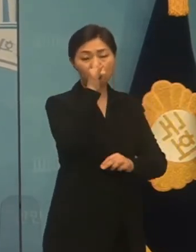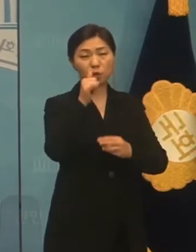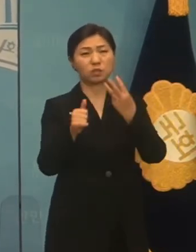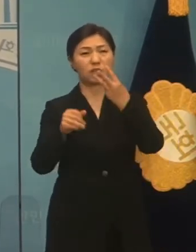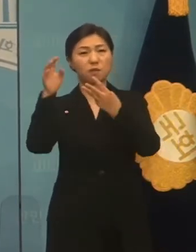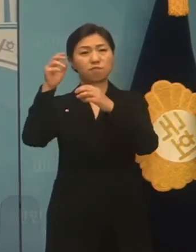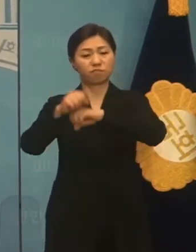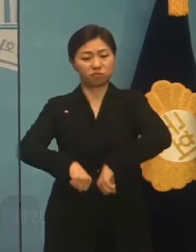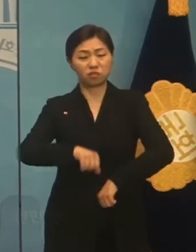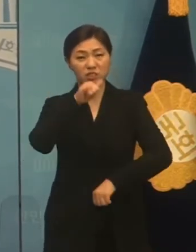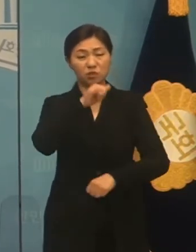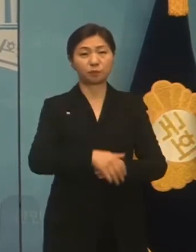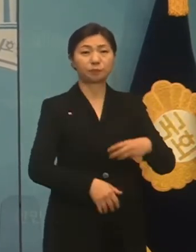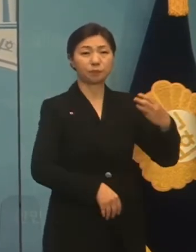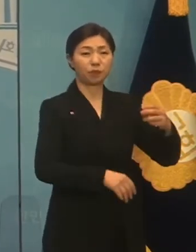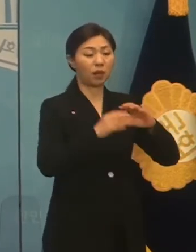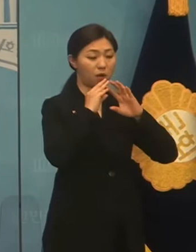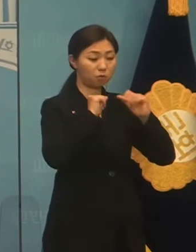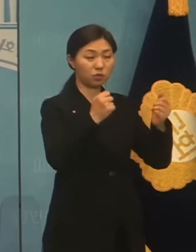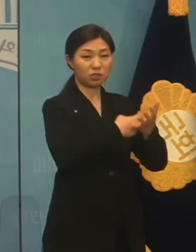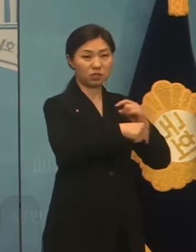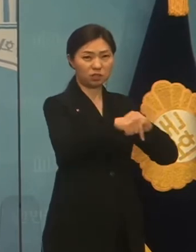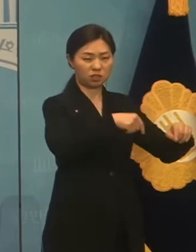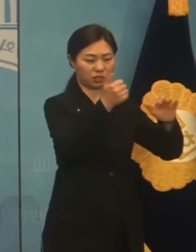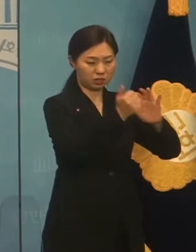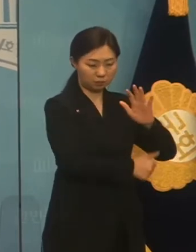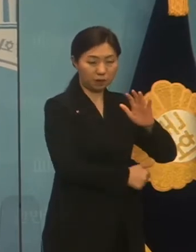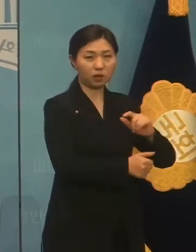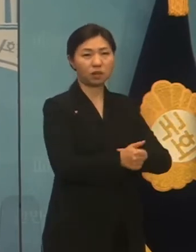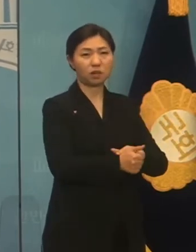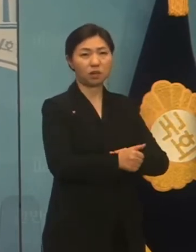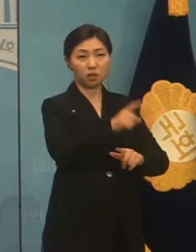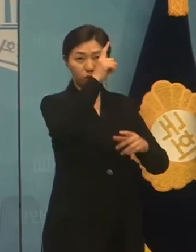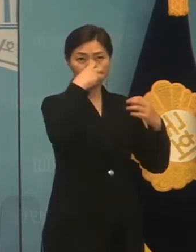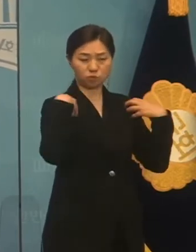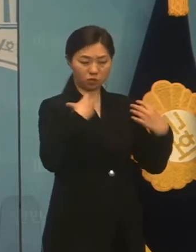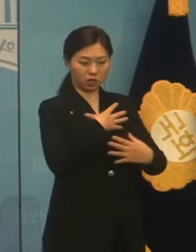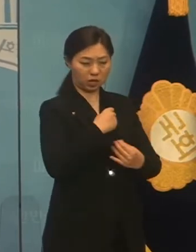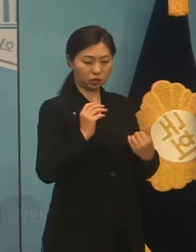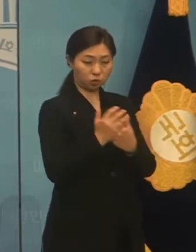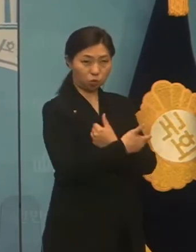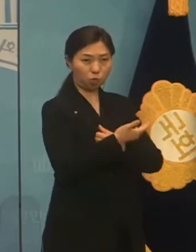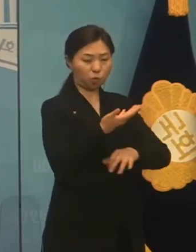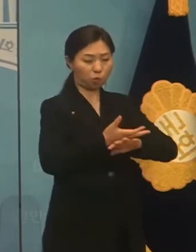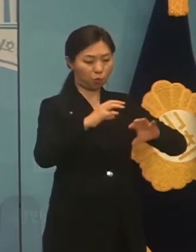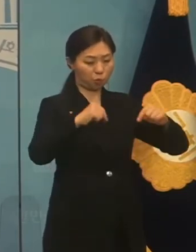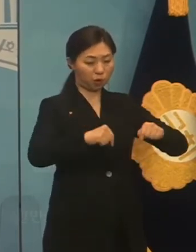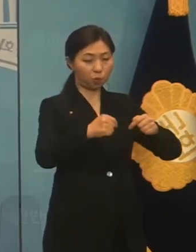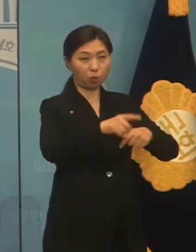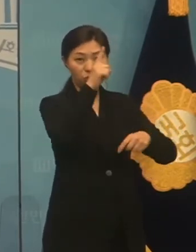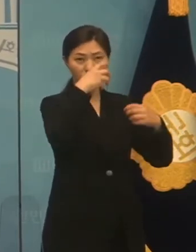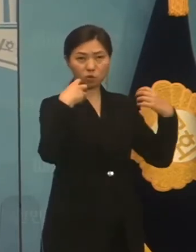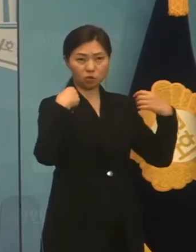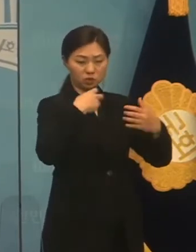경제정책, 부동산 정책 실패, 국가안보 및 외교정책 실패,